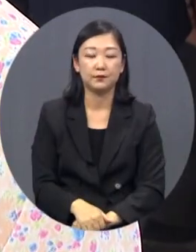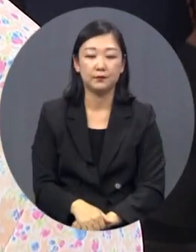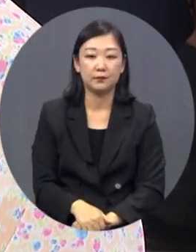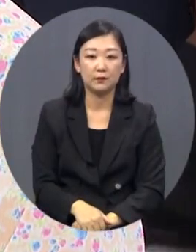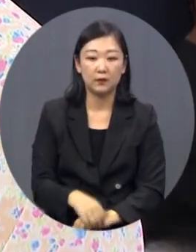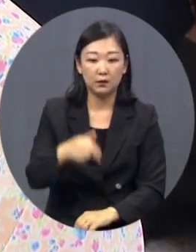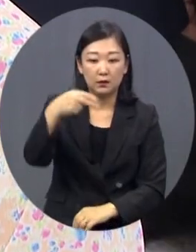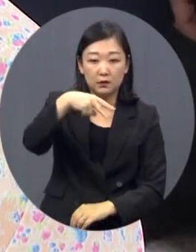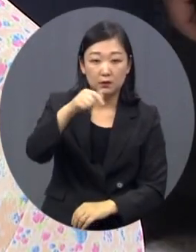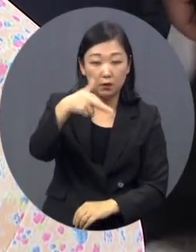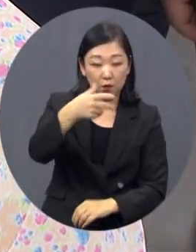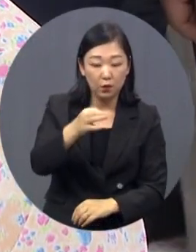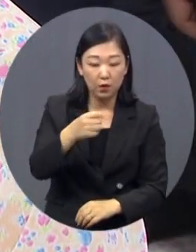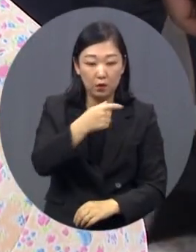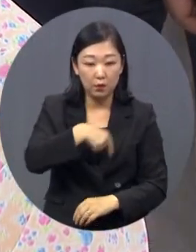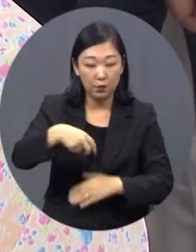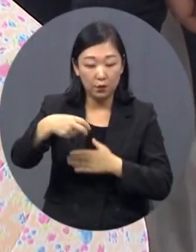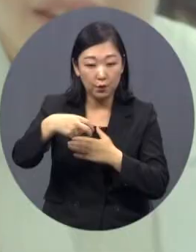확대됩니다지는